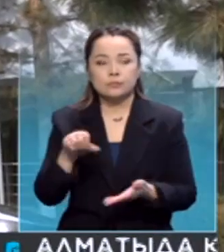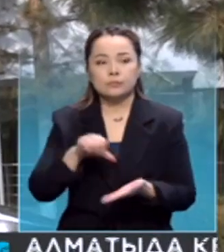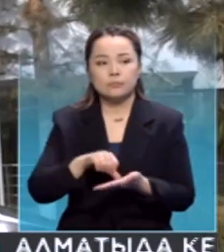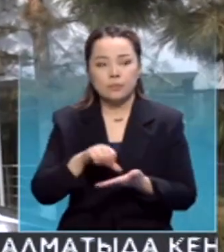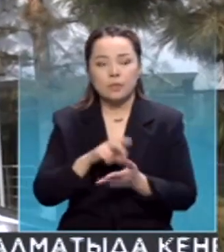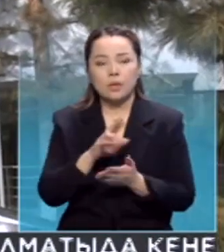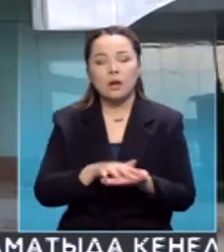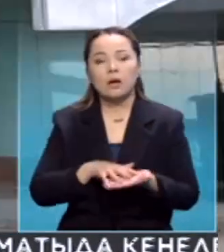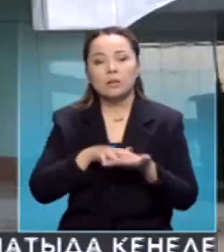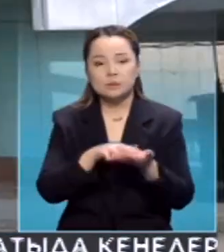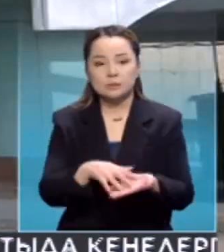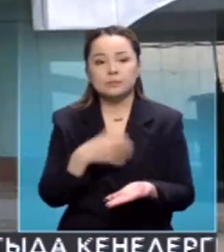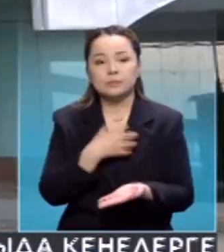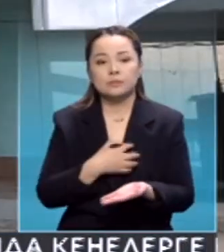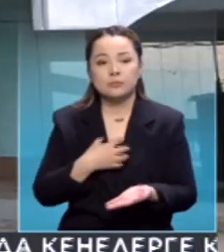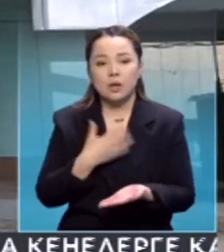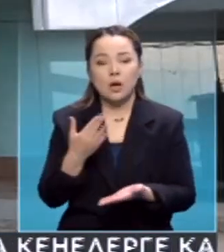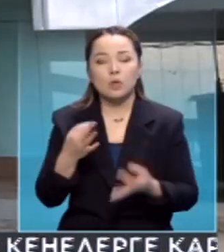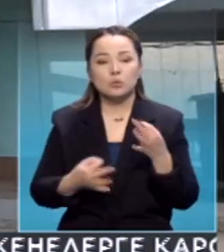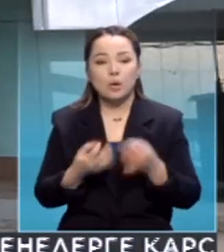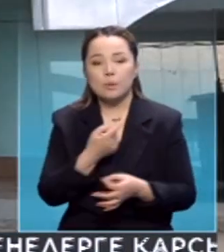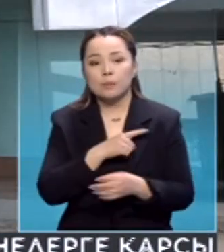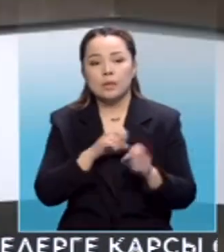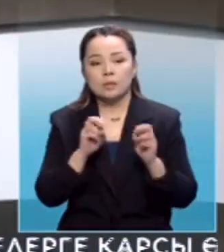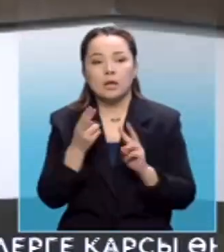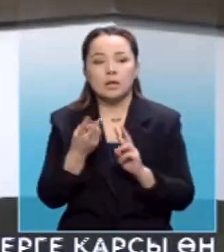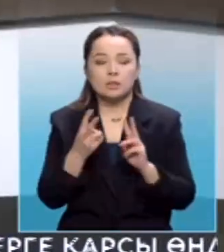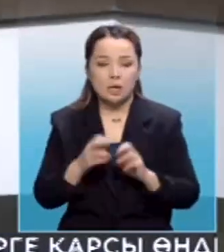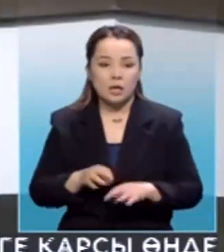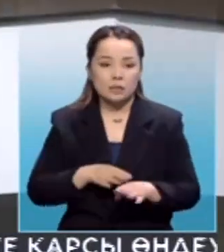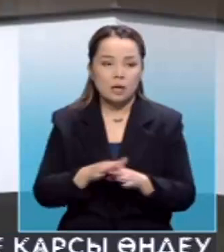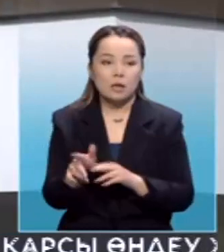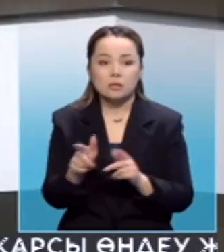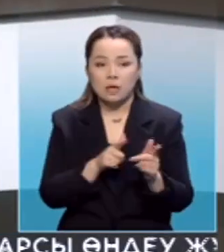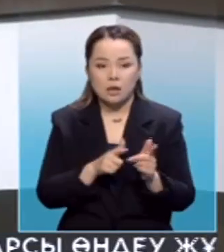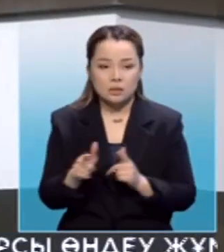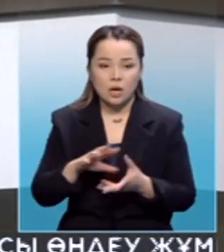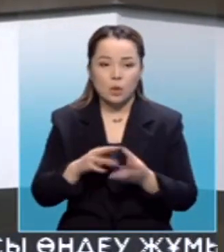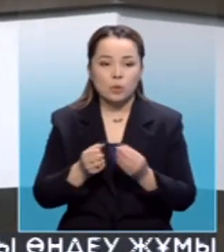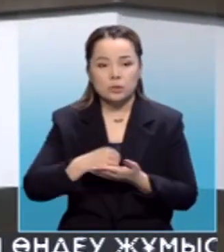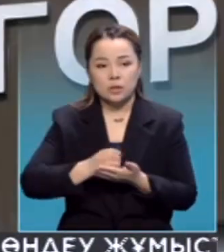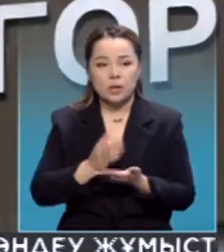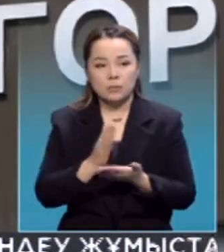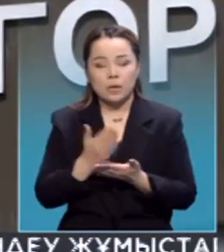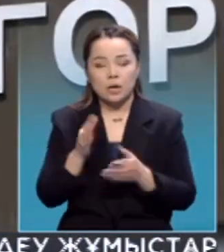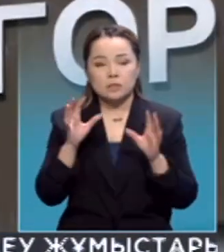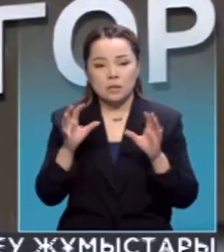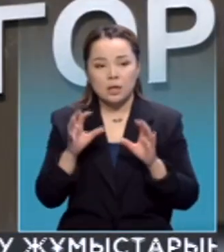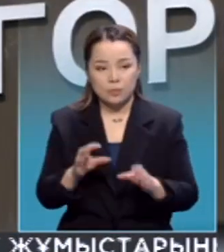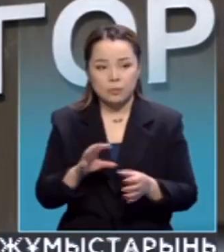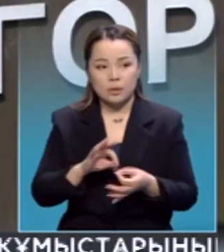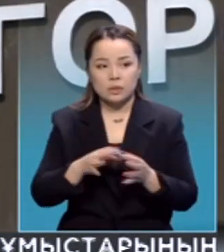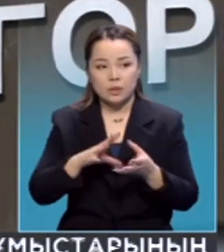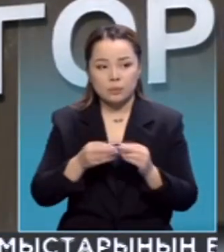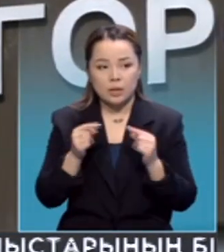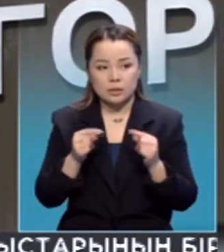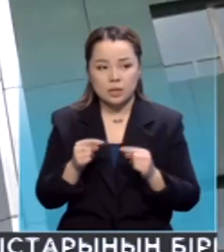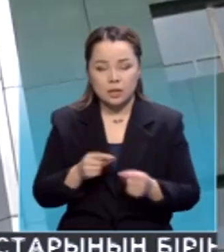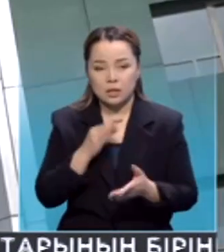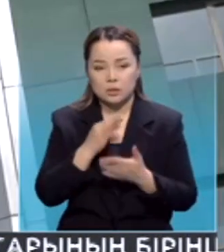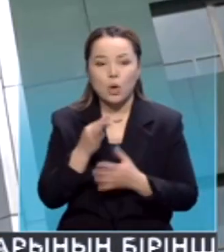Алдамжарованың арызы негізінде сот медициналық сараптама тағайындалып, оның нәтижесі дайын болды. Заңнамалық алгоритміне